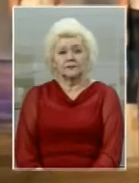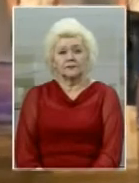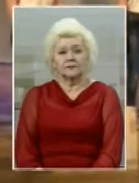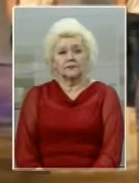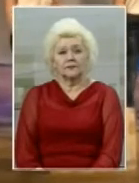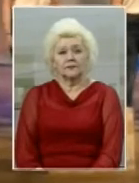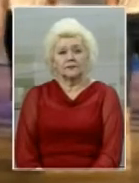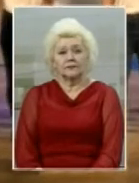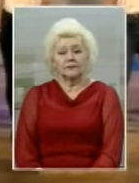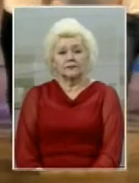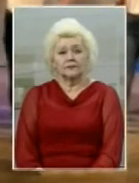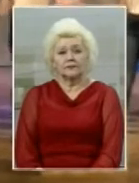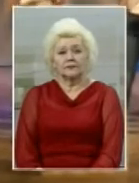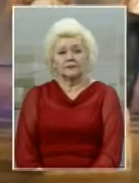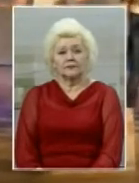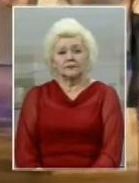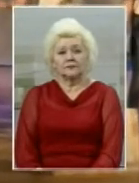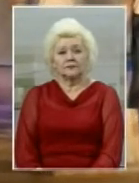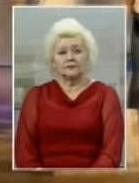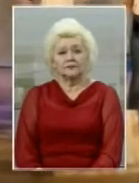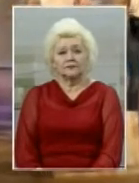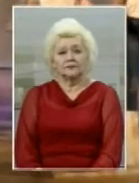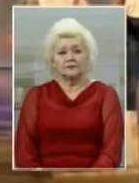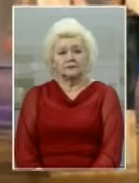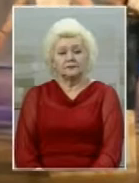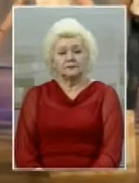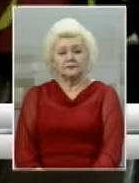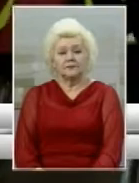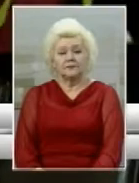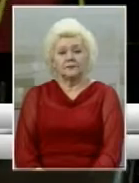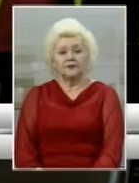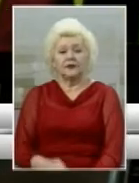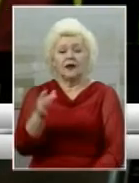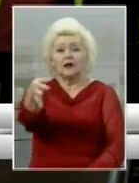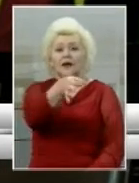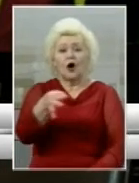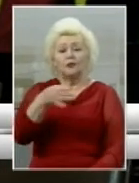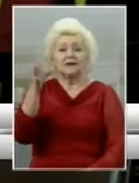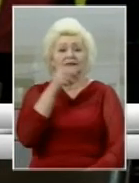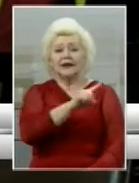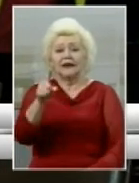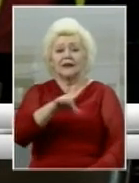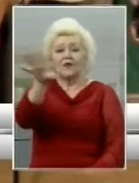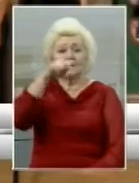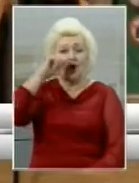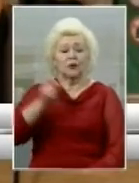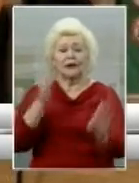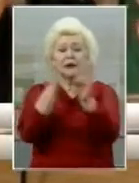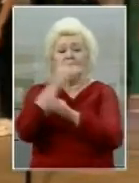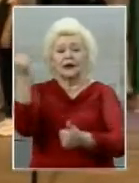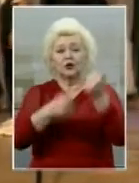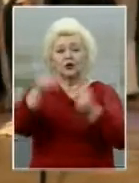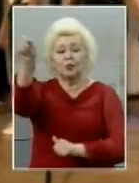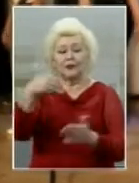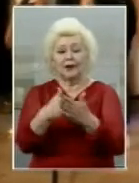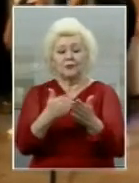На областях. Наступний етап всеукраїнського екологічного конкурсу